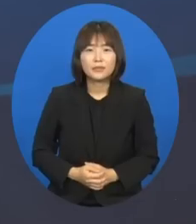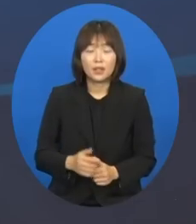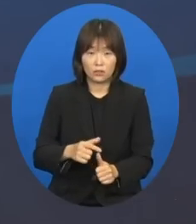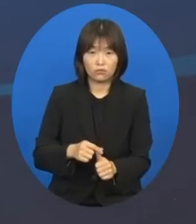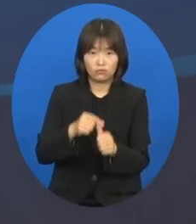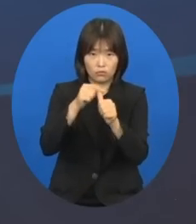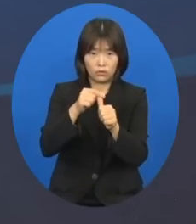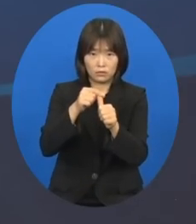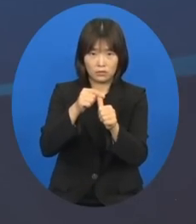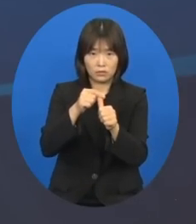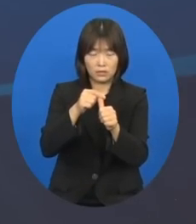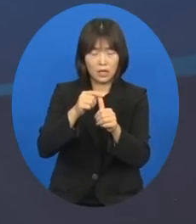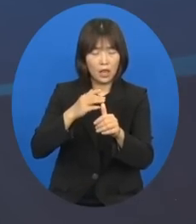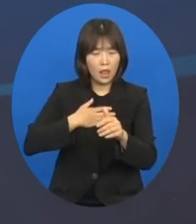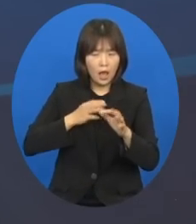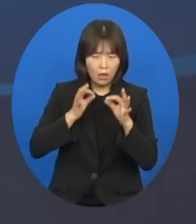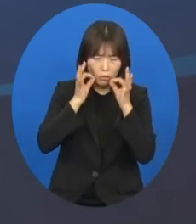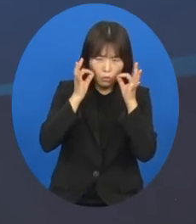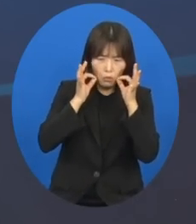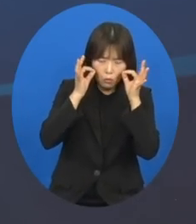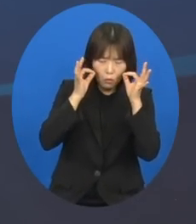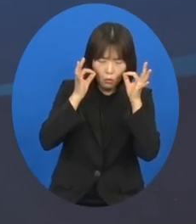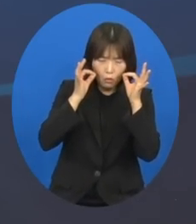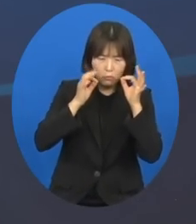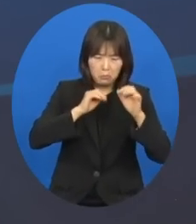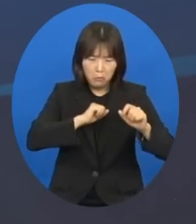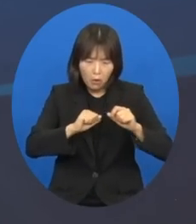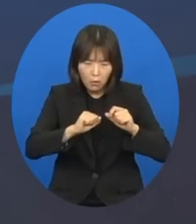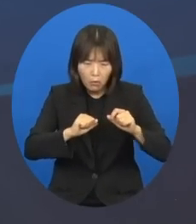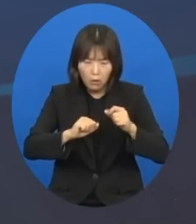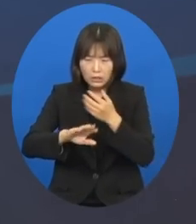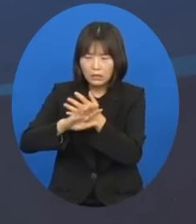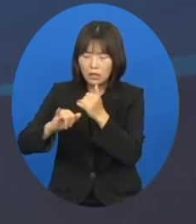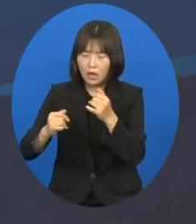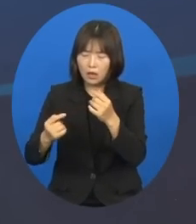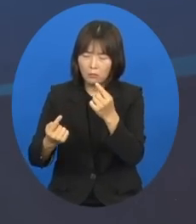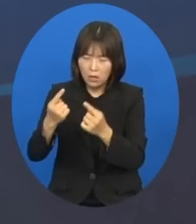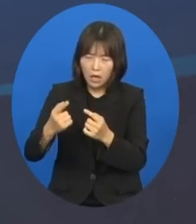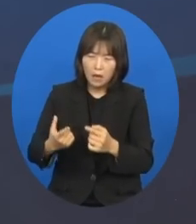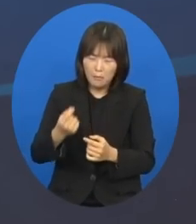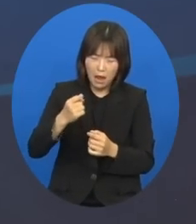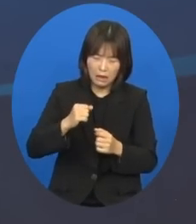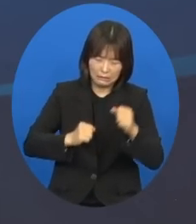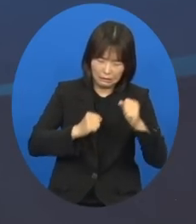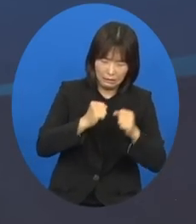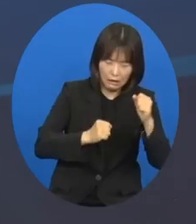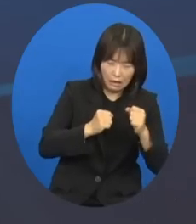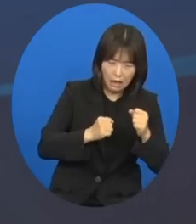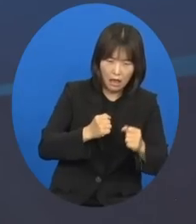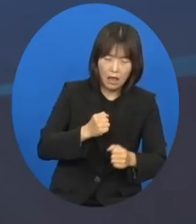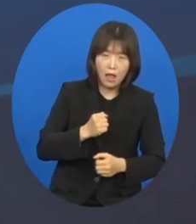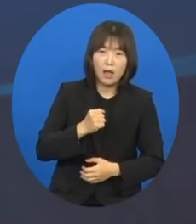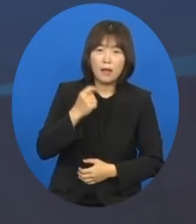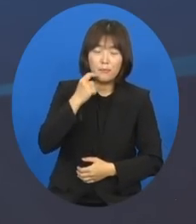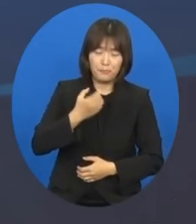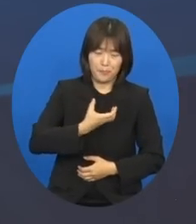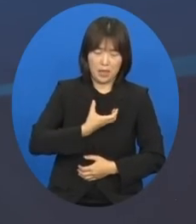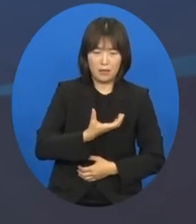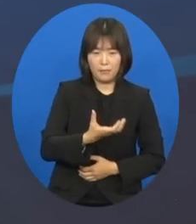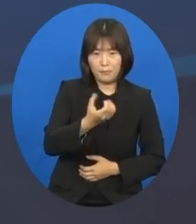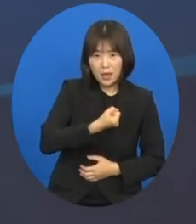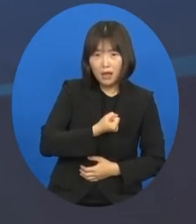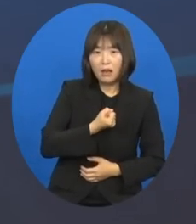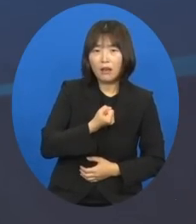내가 무슨 노력을 하거나 내가 남들보다 빨리 달려서 메달을 따는 것처럼 돈을 많이 투자해